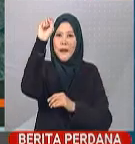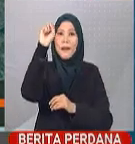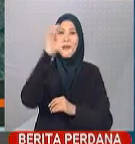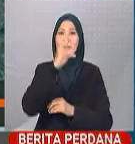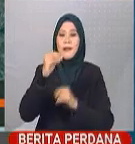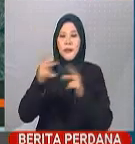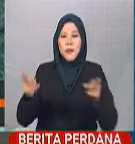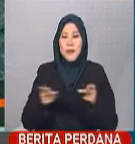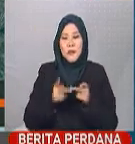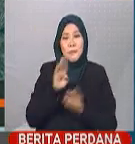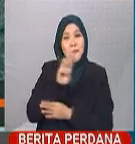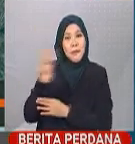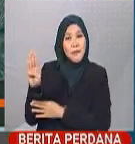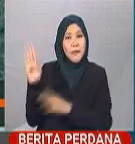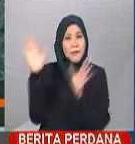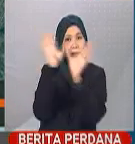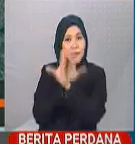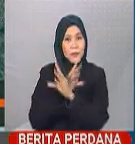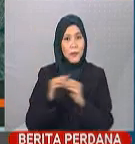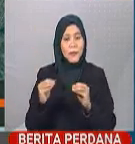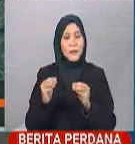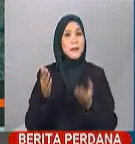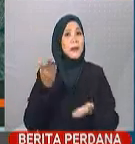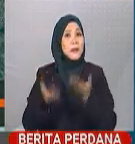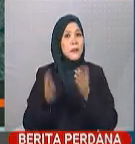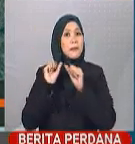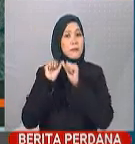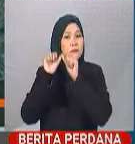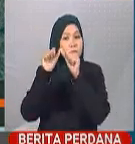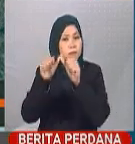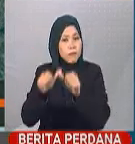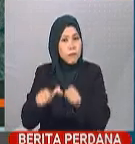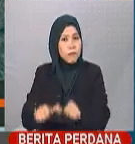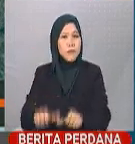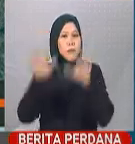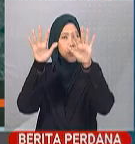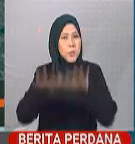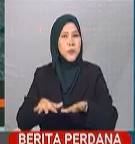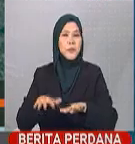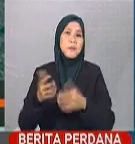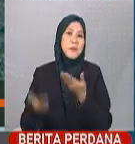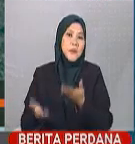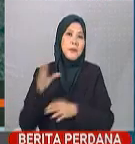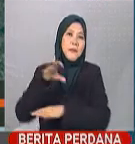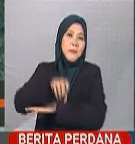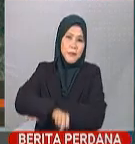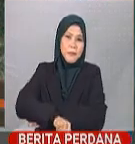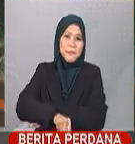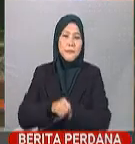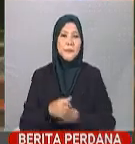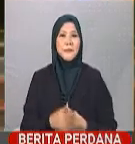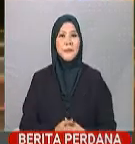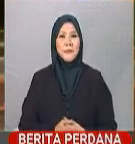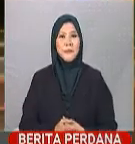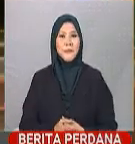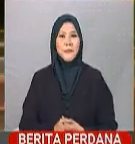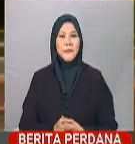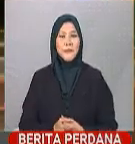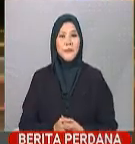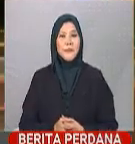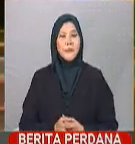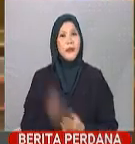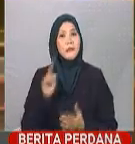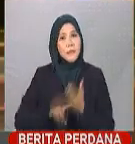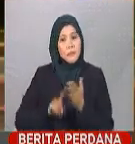bahagian barat Sarawak. Dijangkakan akan berterusan sehingga ke lewat malam nanti juga. Seterusnya, kita